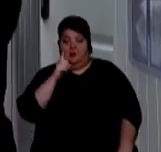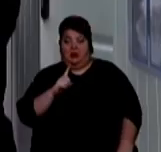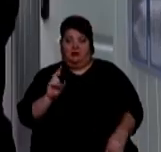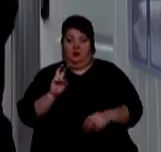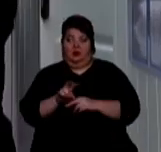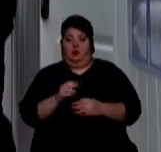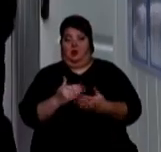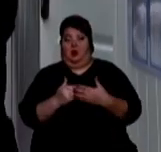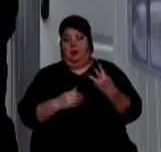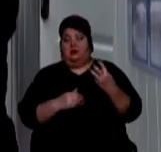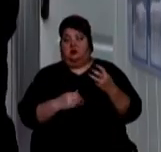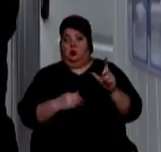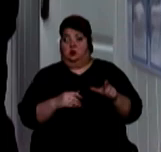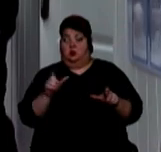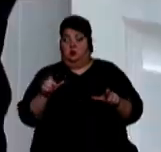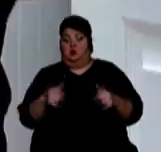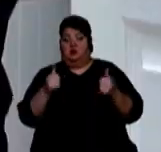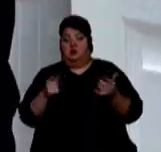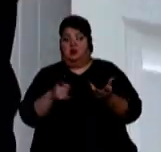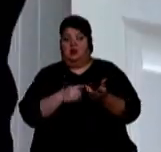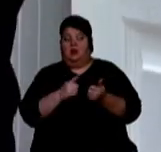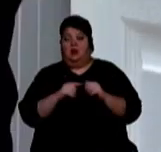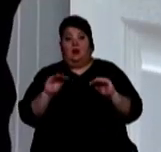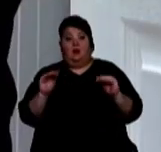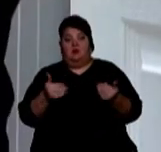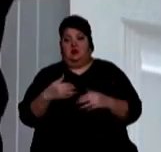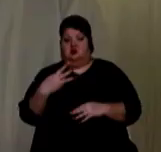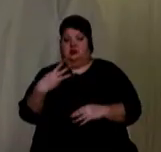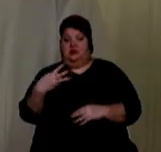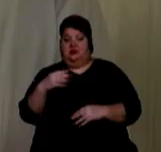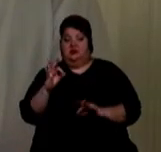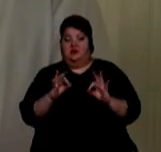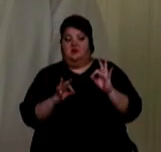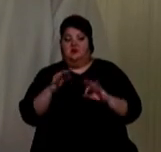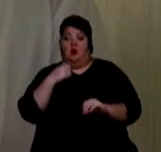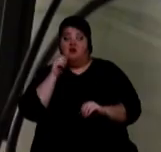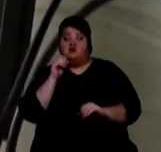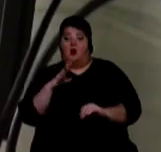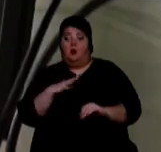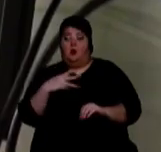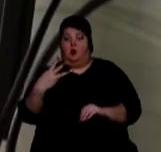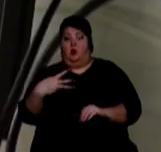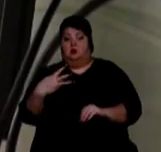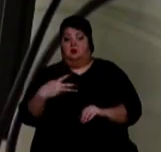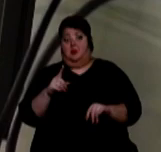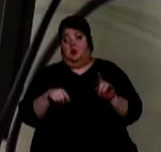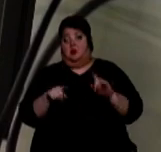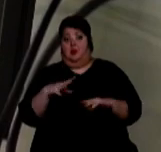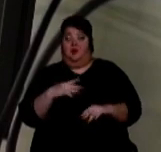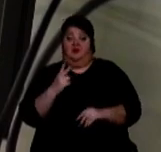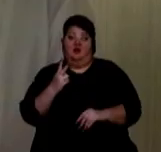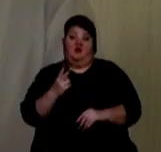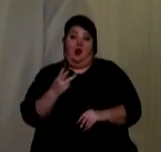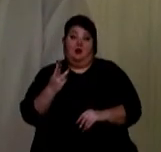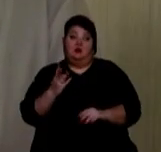близько 300 людей. Зараз ця кількість зменшилась на 30%. Вчора було 30 донорів. Іноді 2-3 донора буває, як